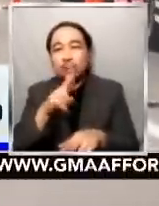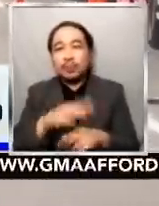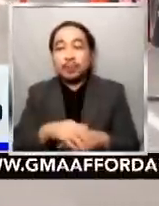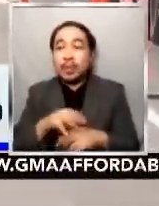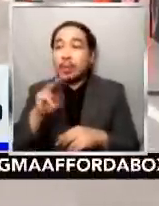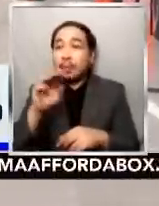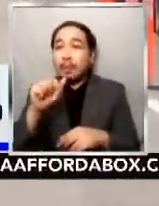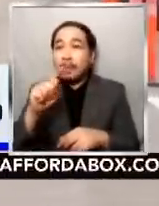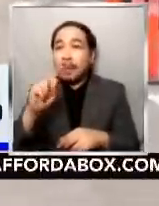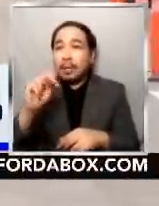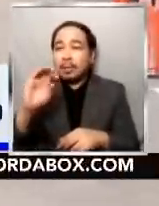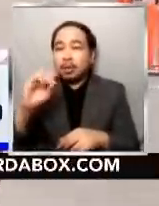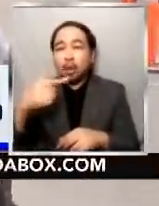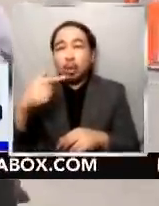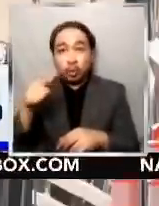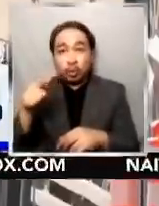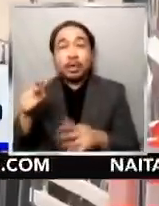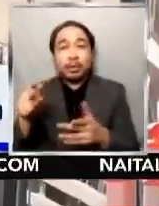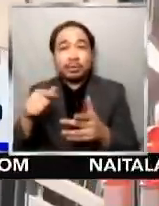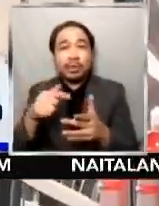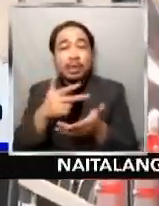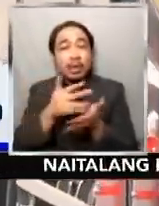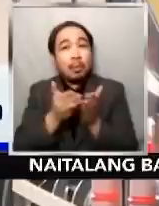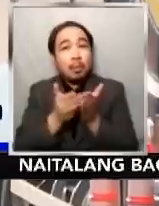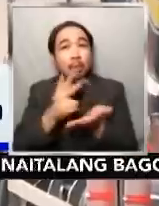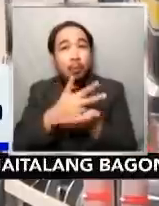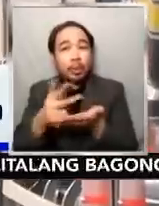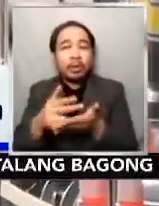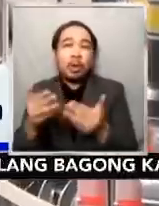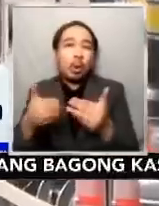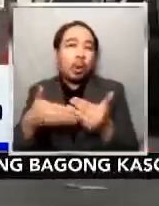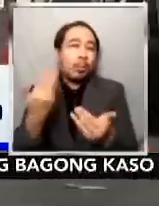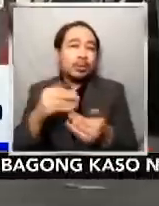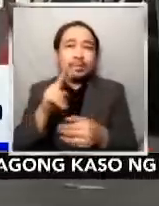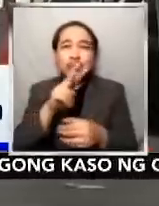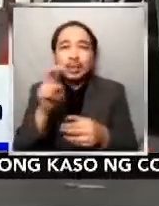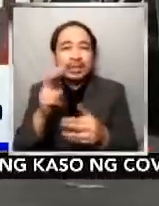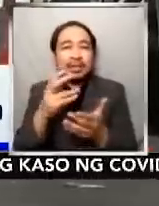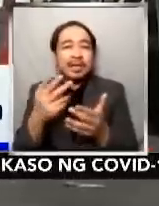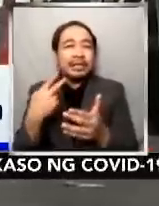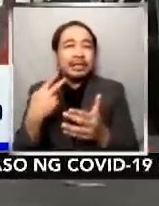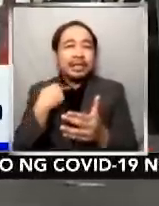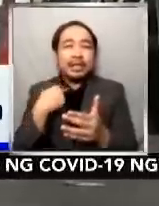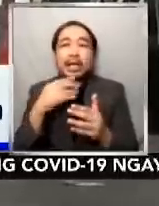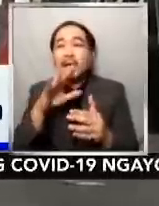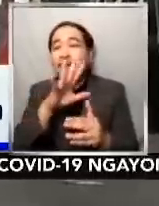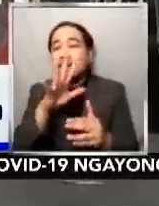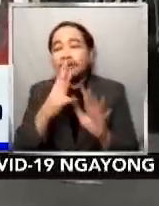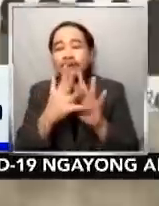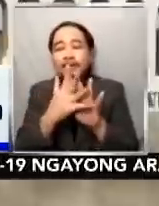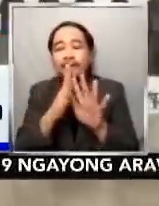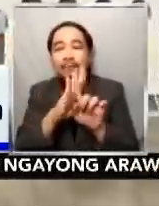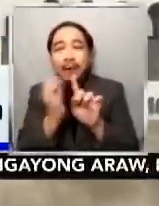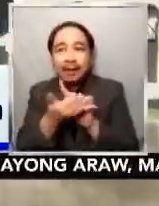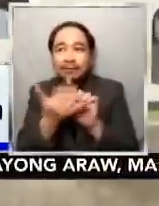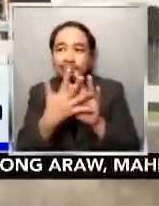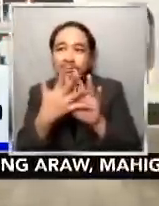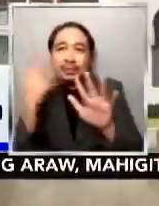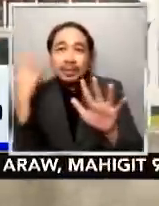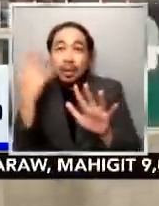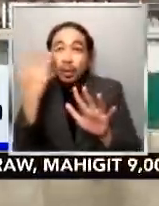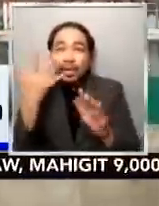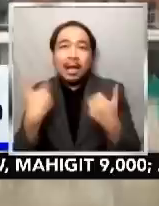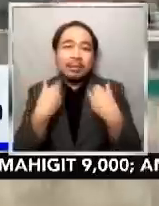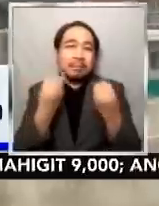halos 200 sasakyan ang stranded at umabot pa sa 5 barangay ang haba ng pila. Sunod-sunod daw kasing nasira ang mga barko